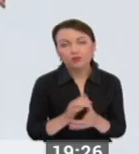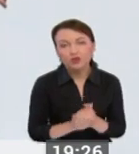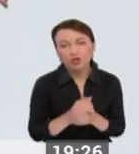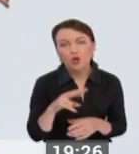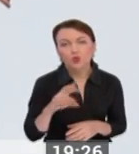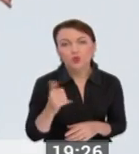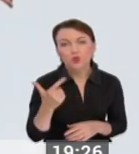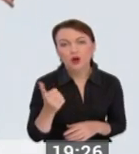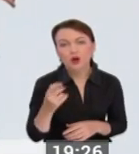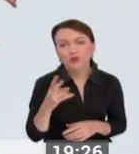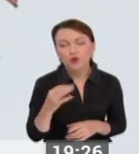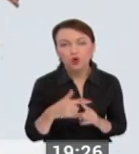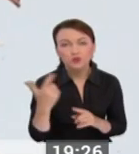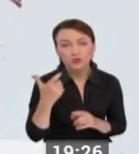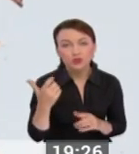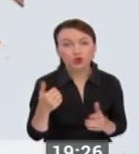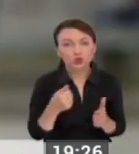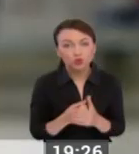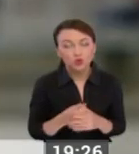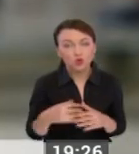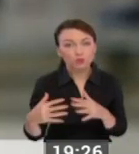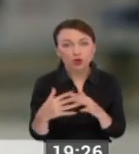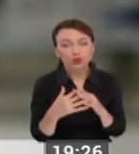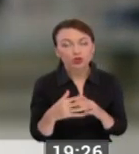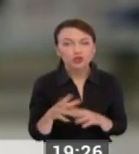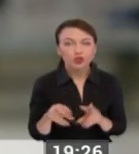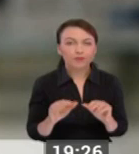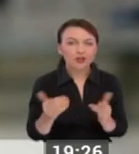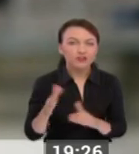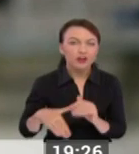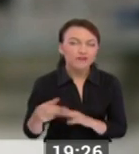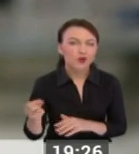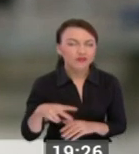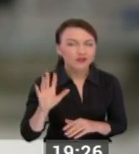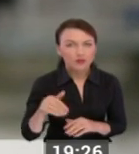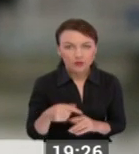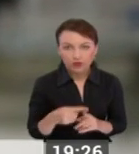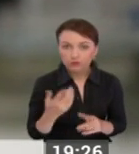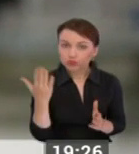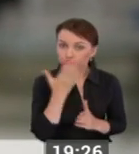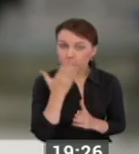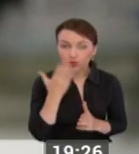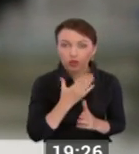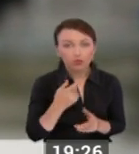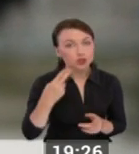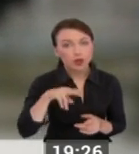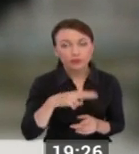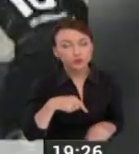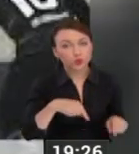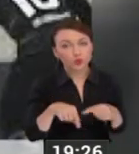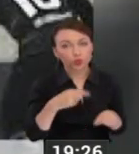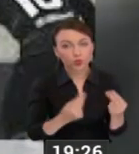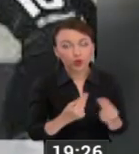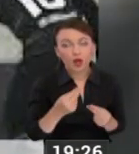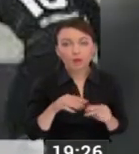«Луганом». Господарі, які до матчу вважалися менш кваліфікованою командою, читали динамівську гру. Олексій Михайличенко